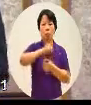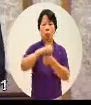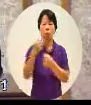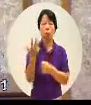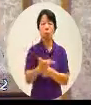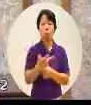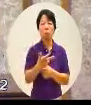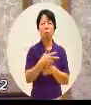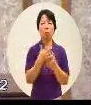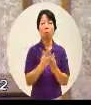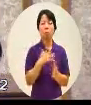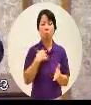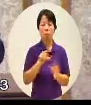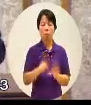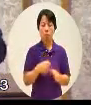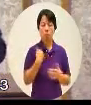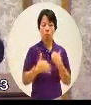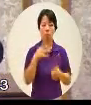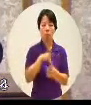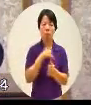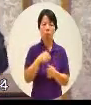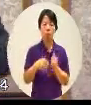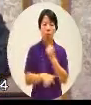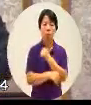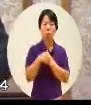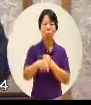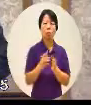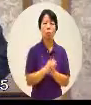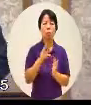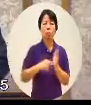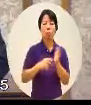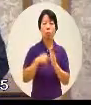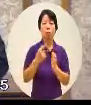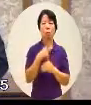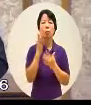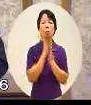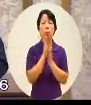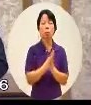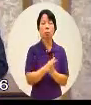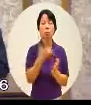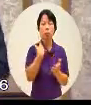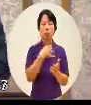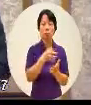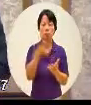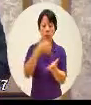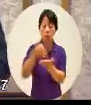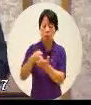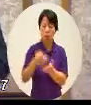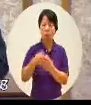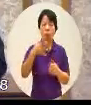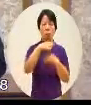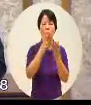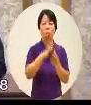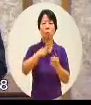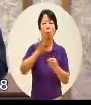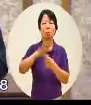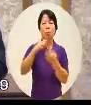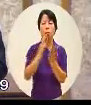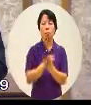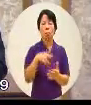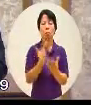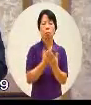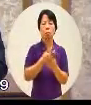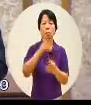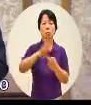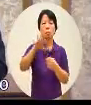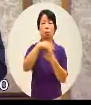7个来讲呢，我们按照热学计划的基础、嗯，我简单的说一下，就是7个如果都填高中，就7个学校。如果7个都填高职的话，